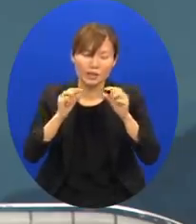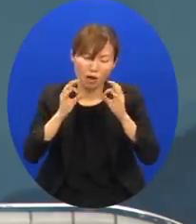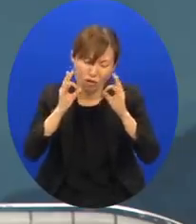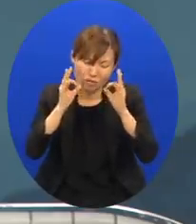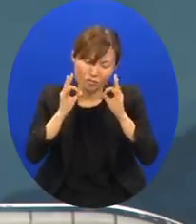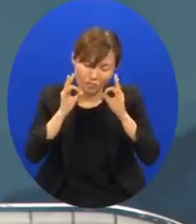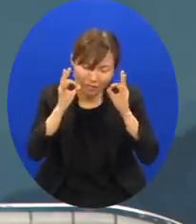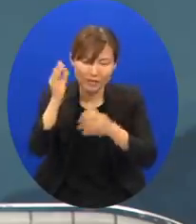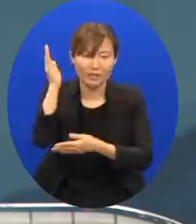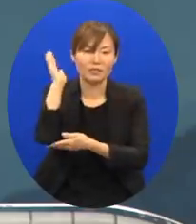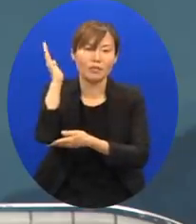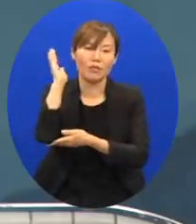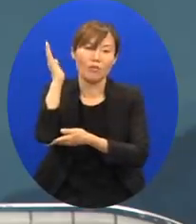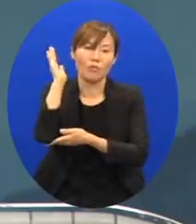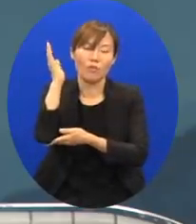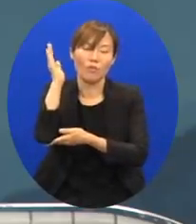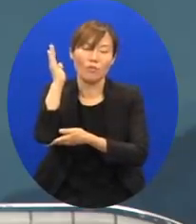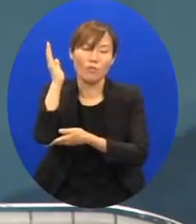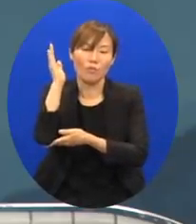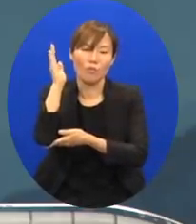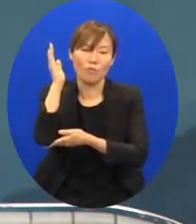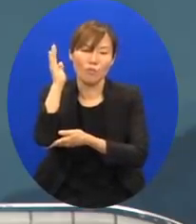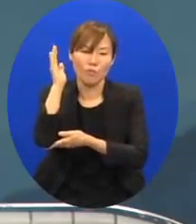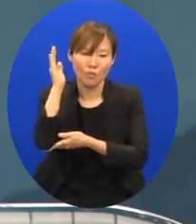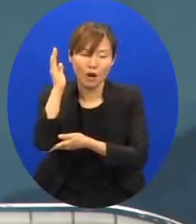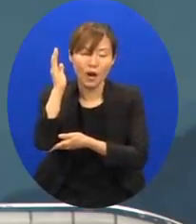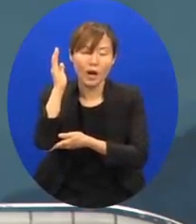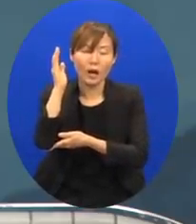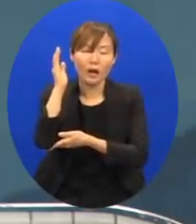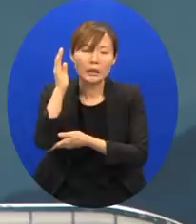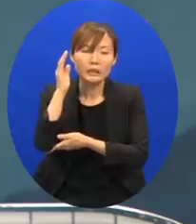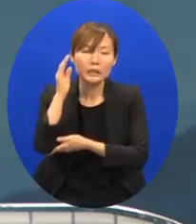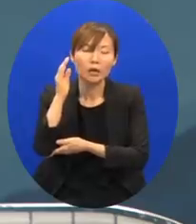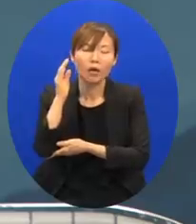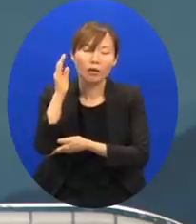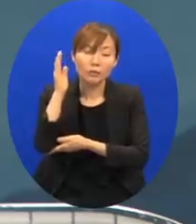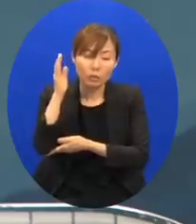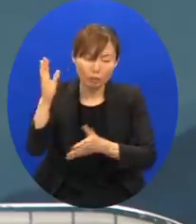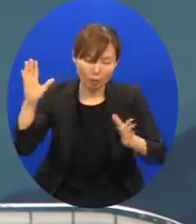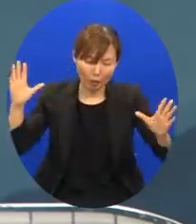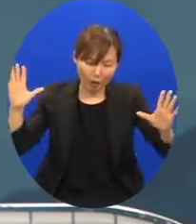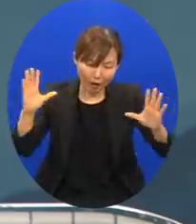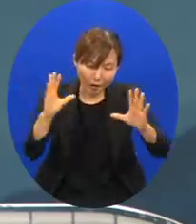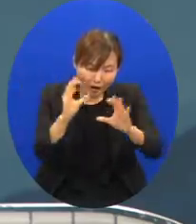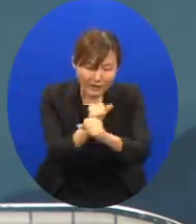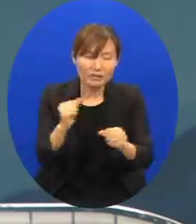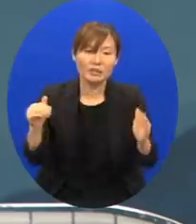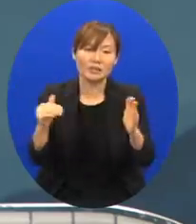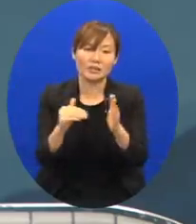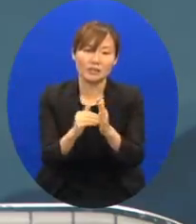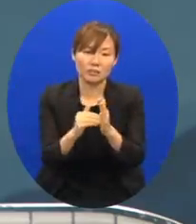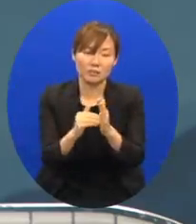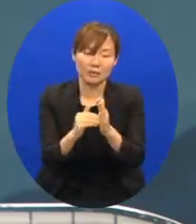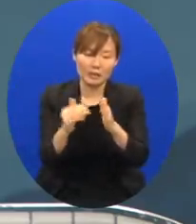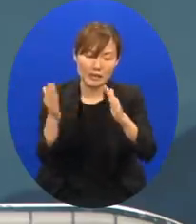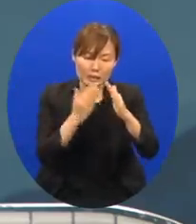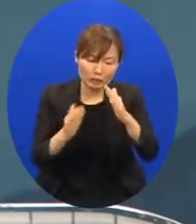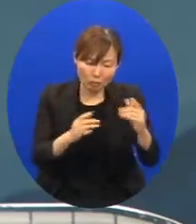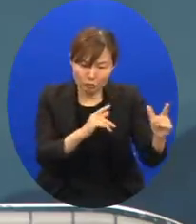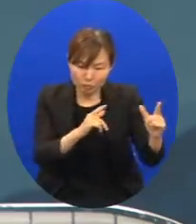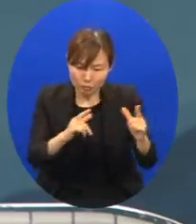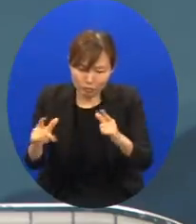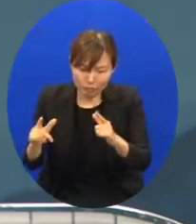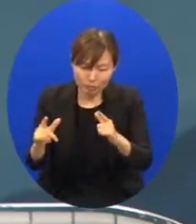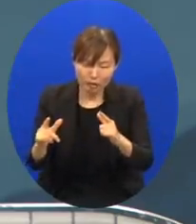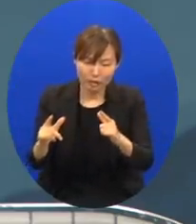끝나고 나면 허탈감이 밀려옵니다 성도들이 귀 만들고 없겠지 마음을 움직일 수